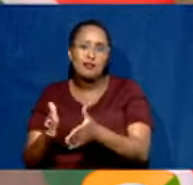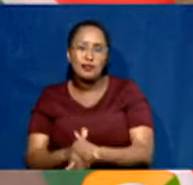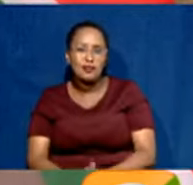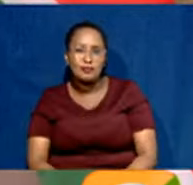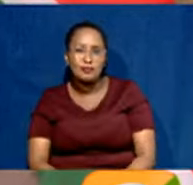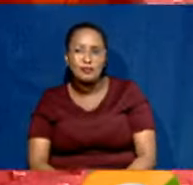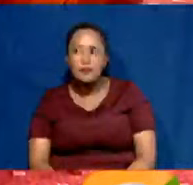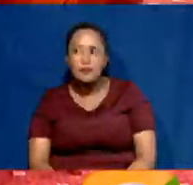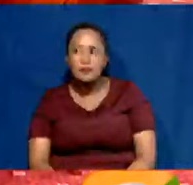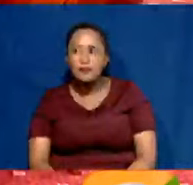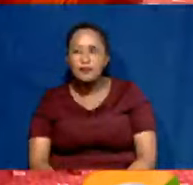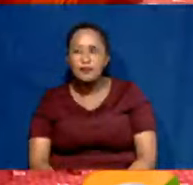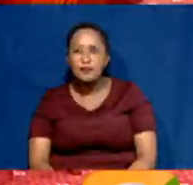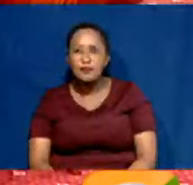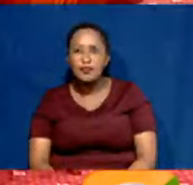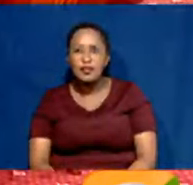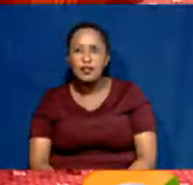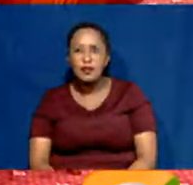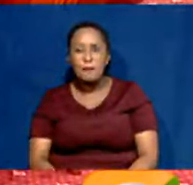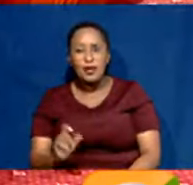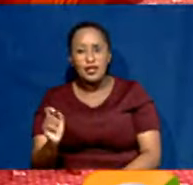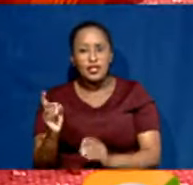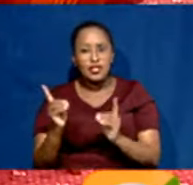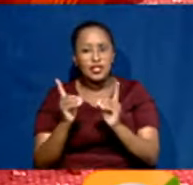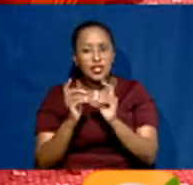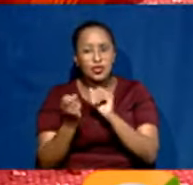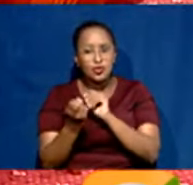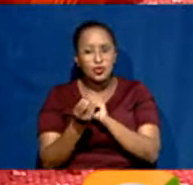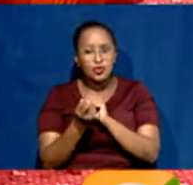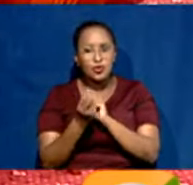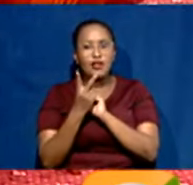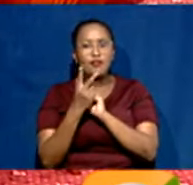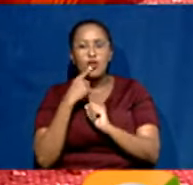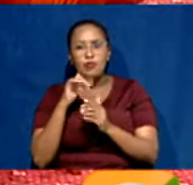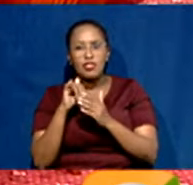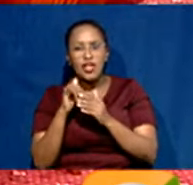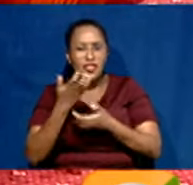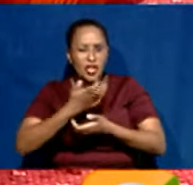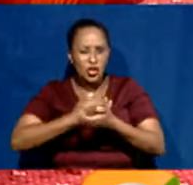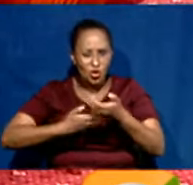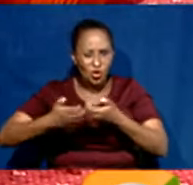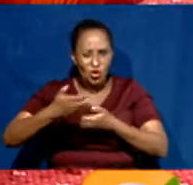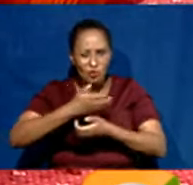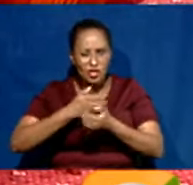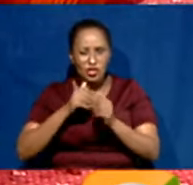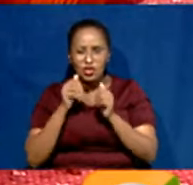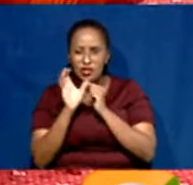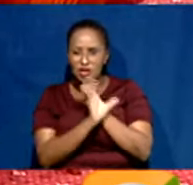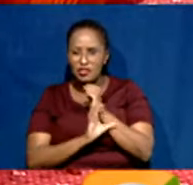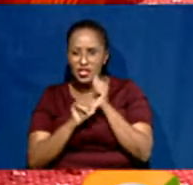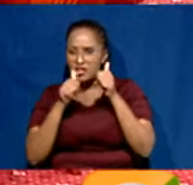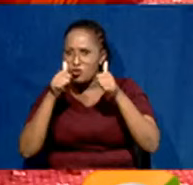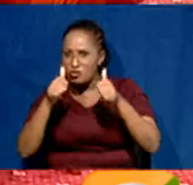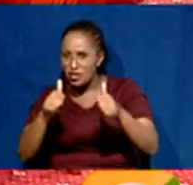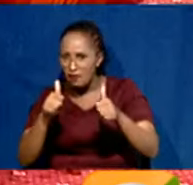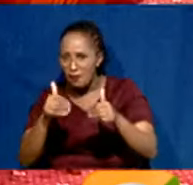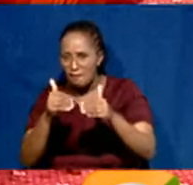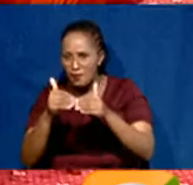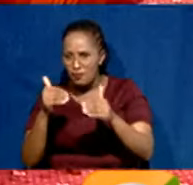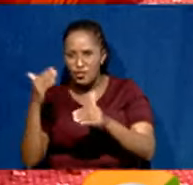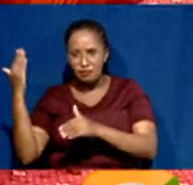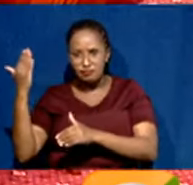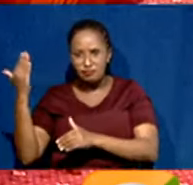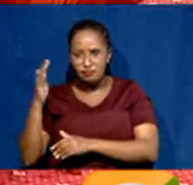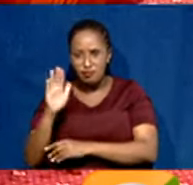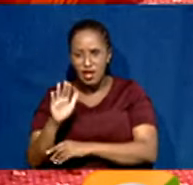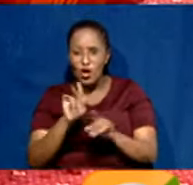Rais, katika siku kuu ya Jamhuri ulisema kwamba uchumi wa taifa umeimarika. Kabisa. Siku chache kabla ya hotuba yako, Naibu